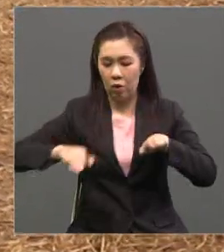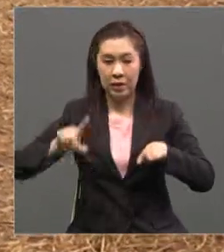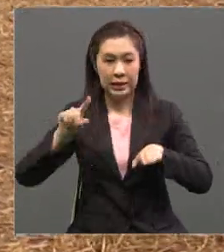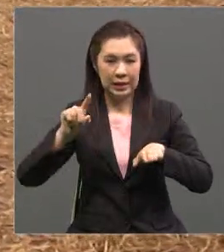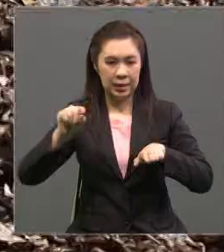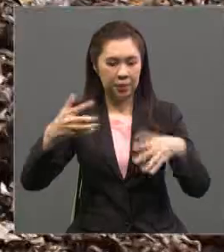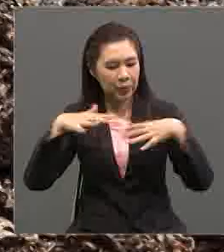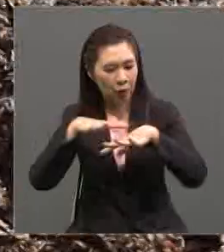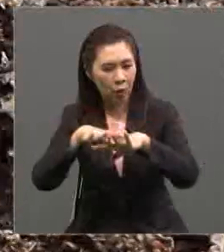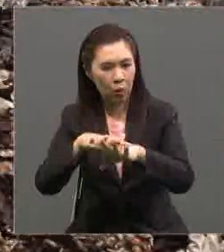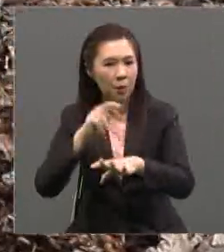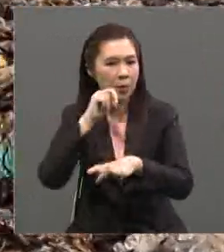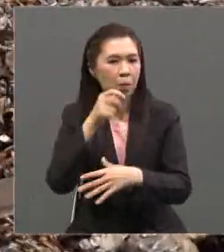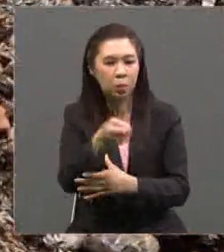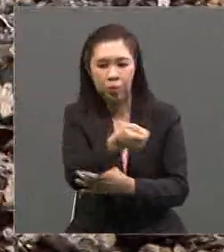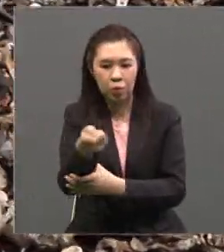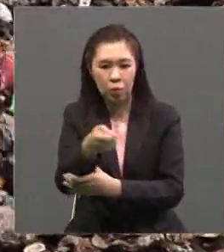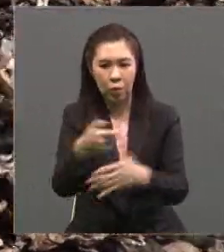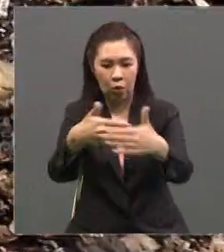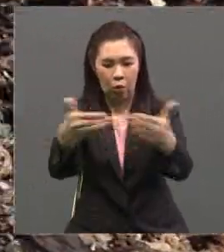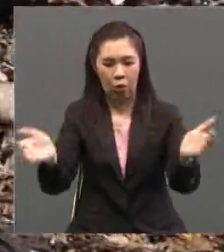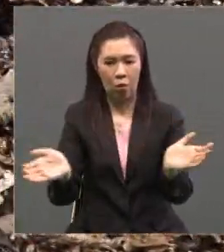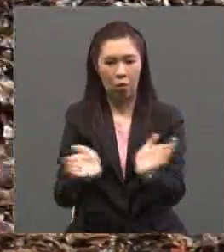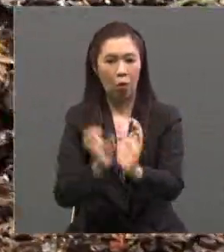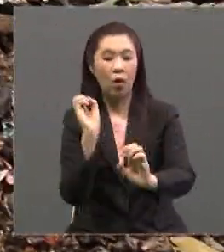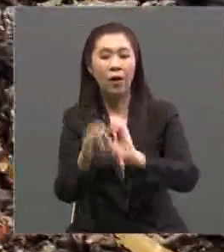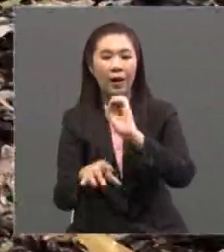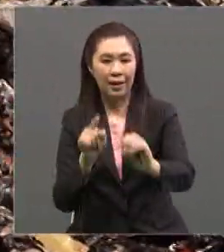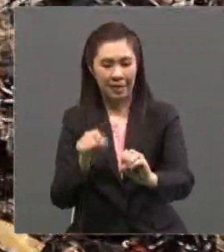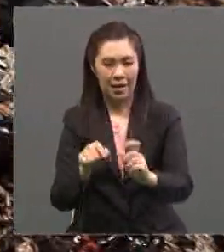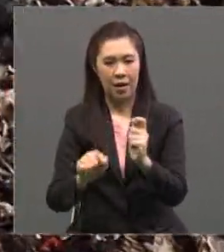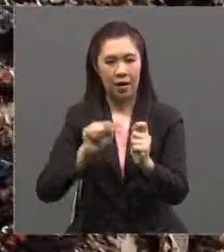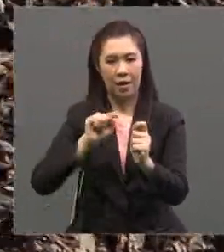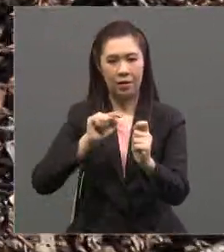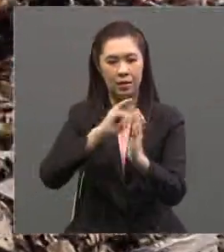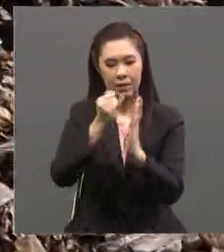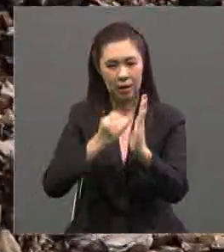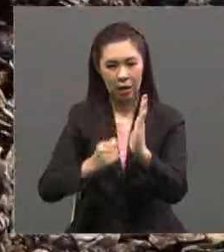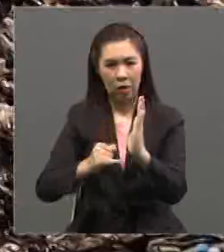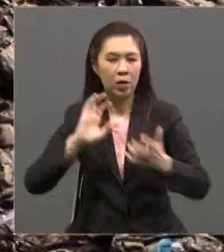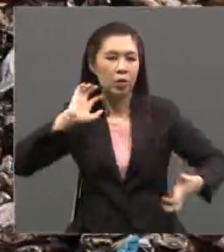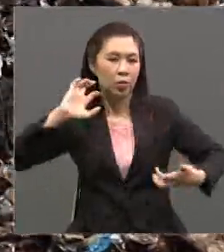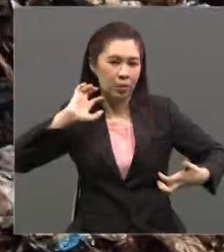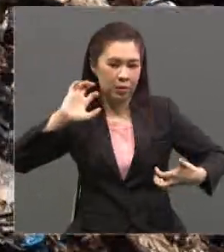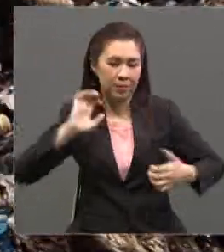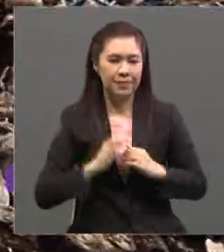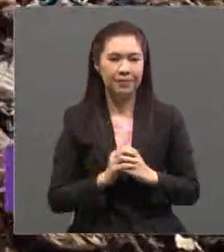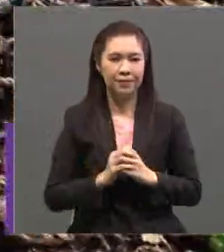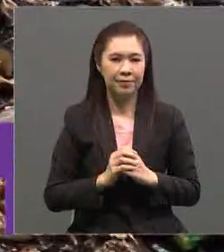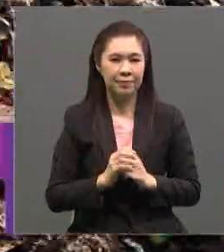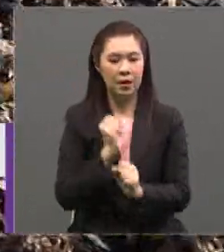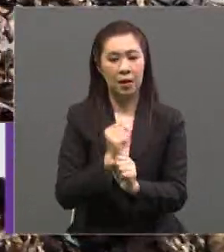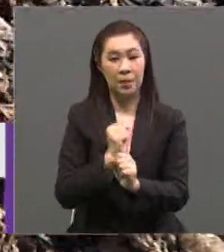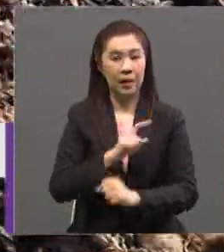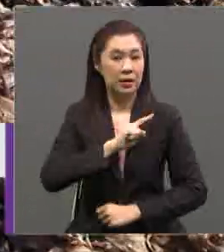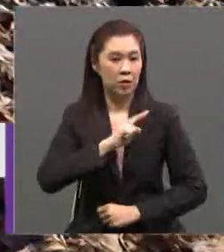คงร่วมกันดับไฟที่ไหม้บ่อขยะของเทศบาลตำบลท่าวุ้งอำเภอท่าวุ้งจังหวัดลพบุรีครับนอกจากนี้ยังมีหน่วยงานที่เกี่ยว